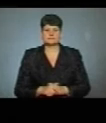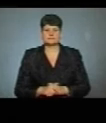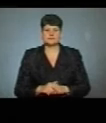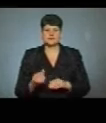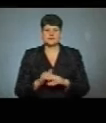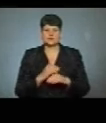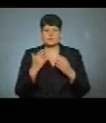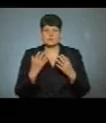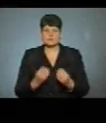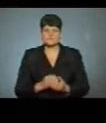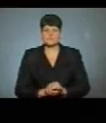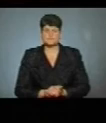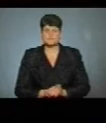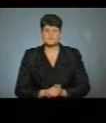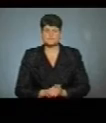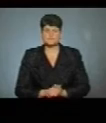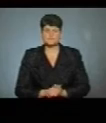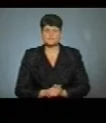Добрий